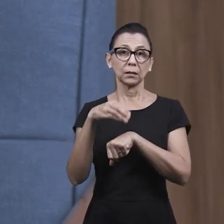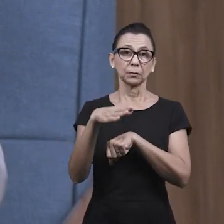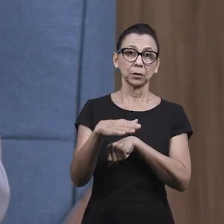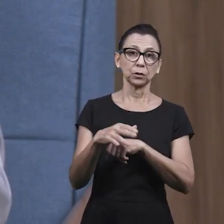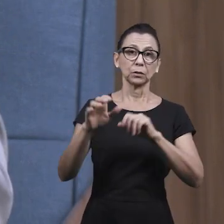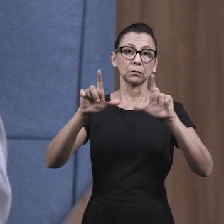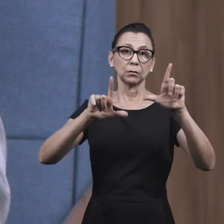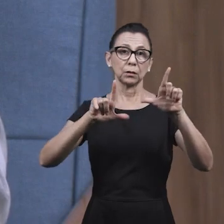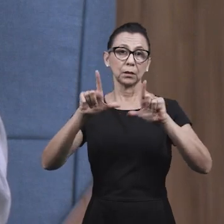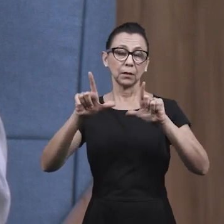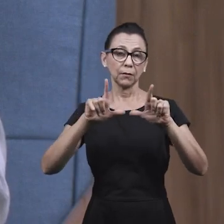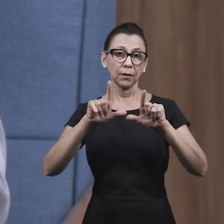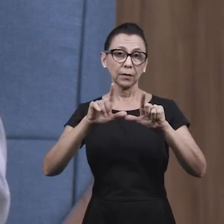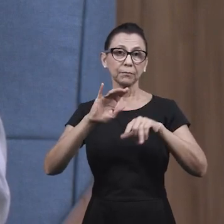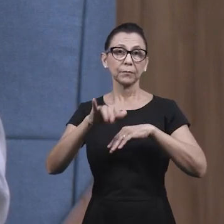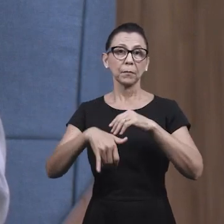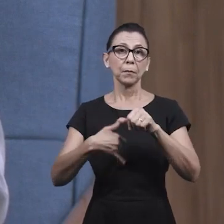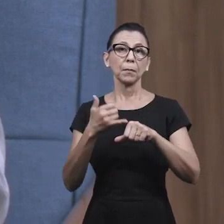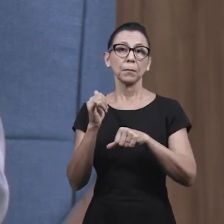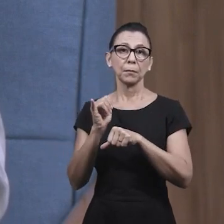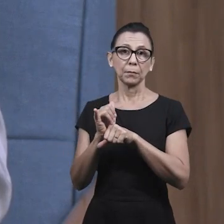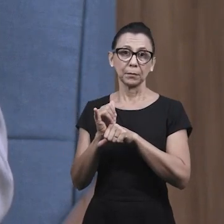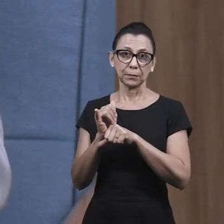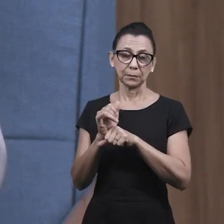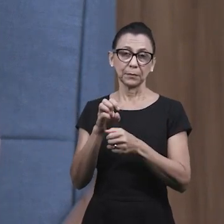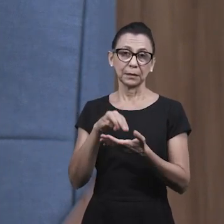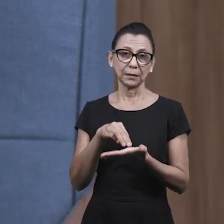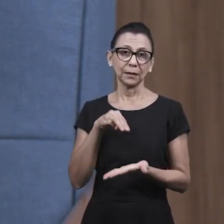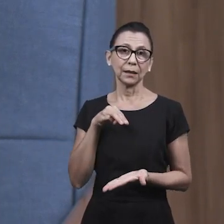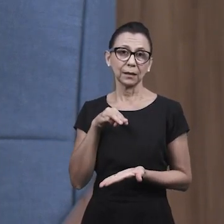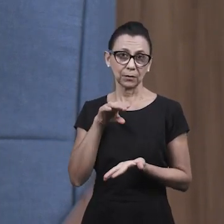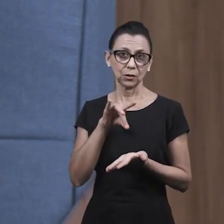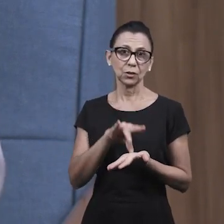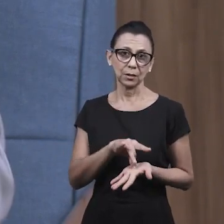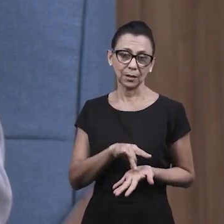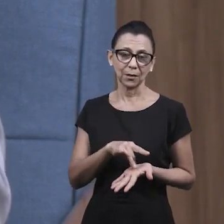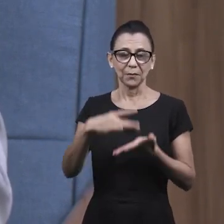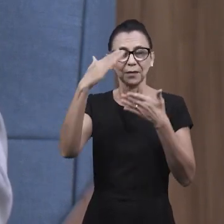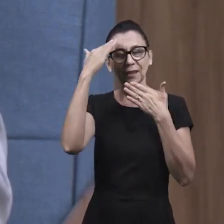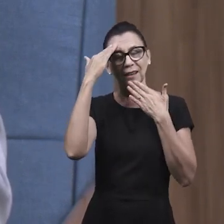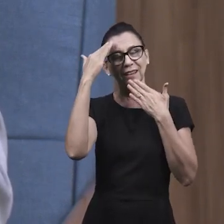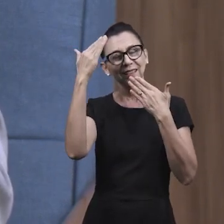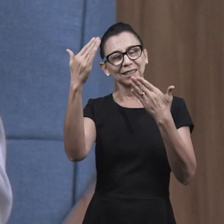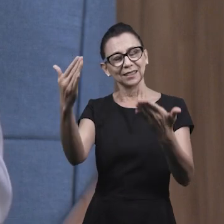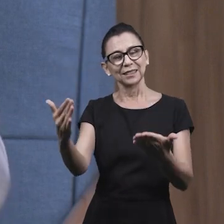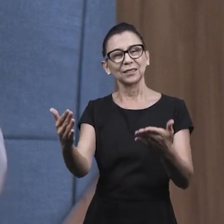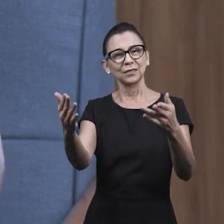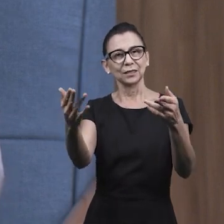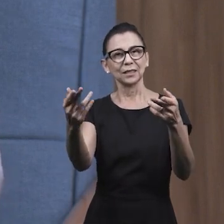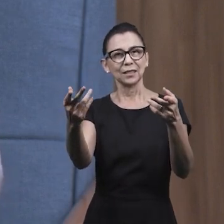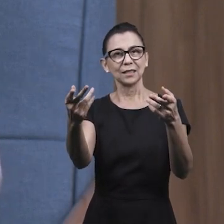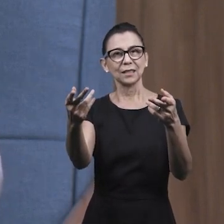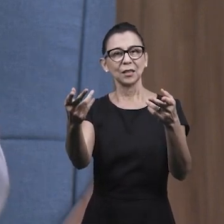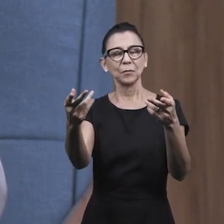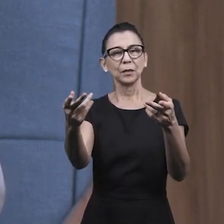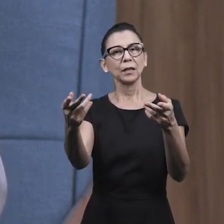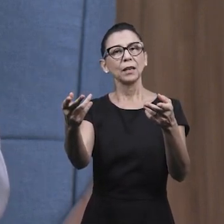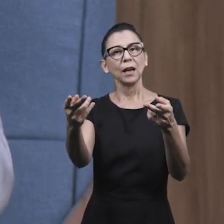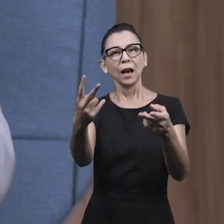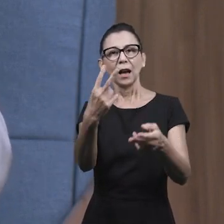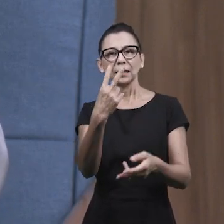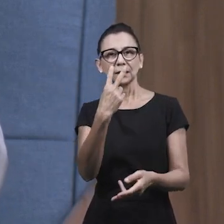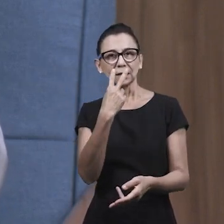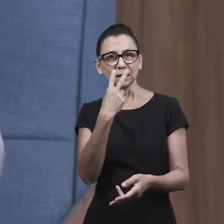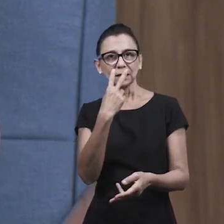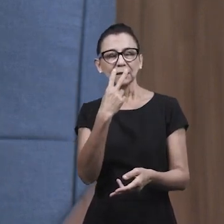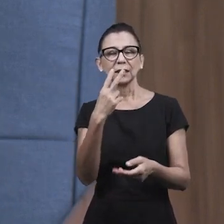sur le satellite comme le canal de l'Église chrétienne Maranatha sur YouTube. Et je remercie à vous tous qui assistez toujours à